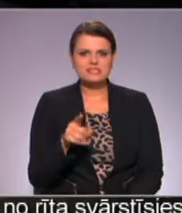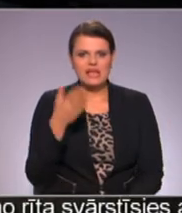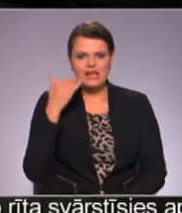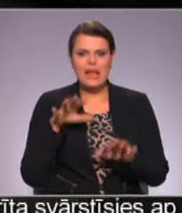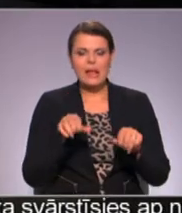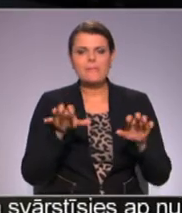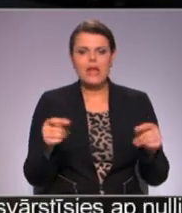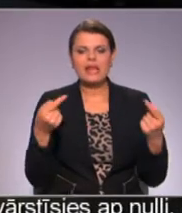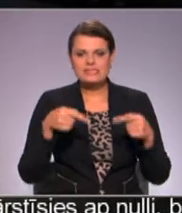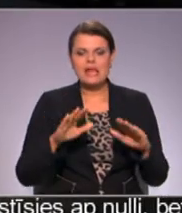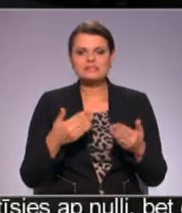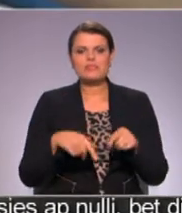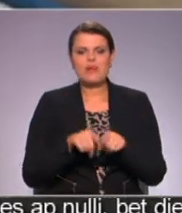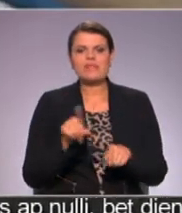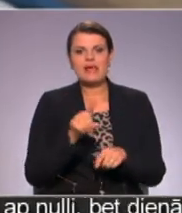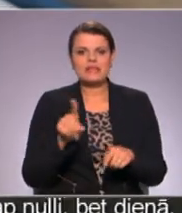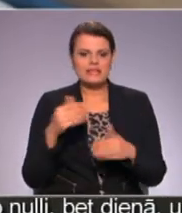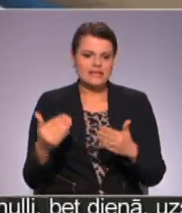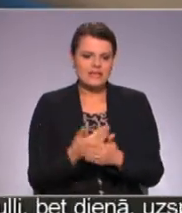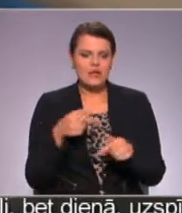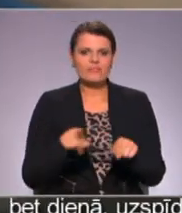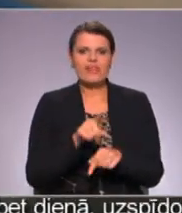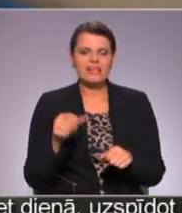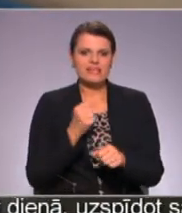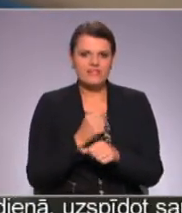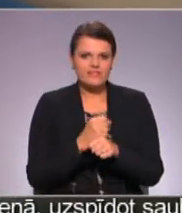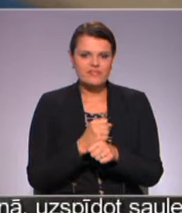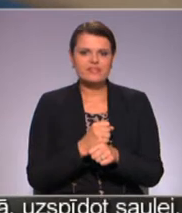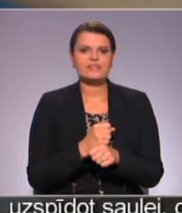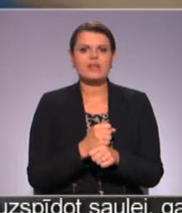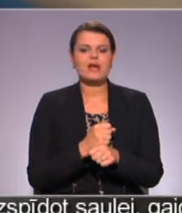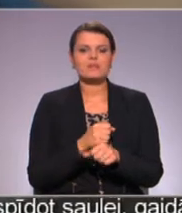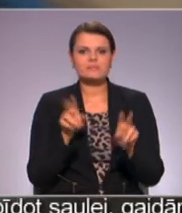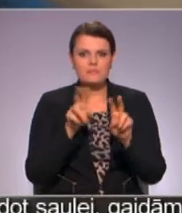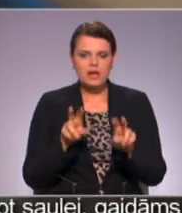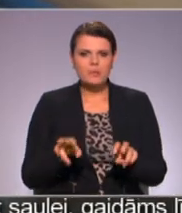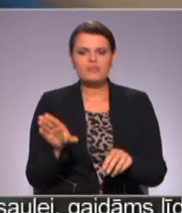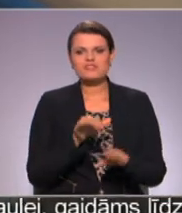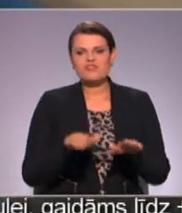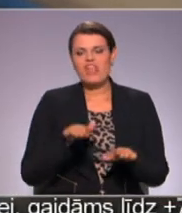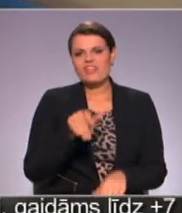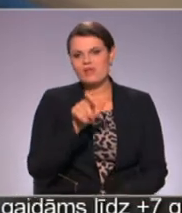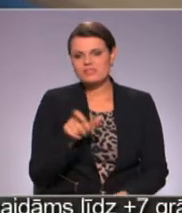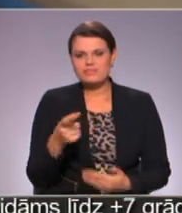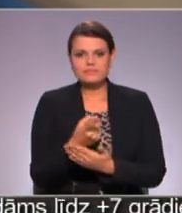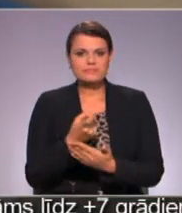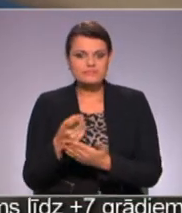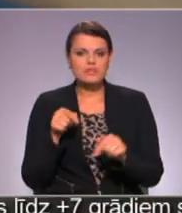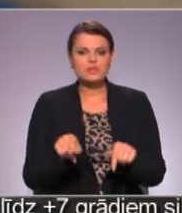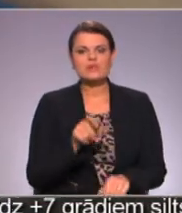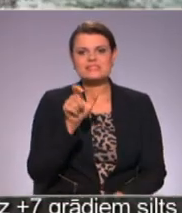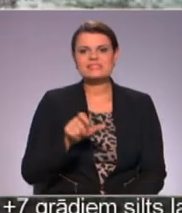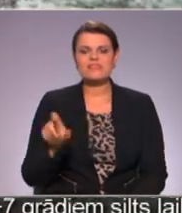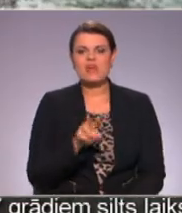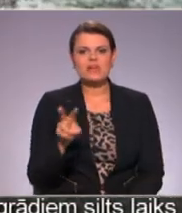laiks, bet ir arī jaunāki. Te ir darbs apklaušināt vēl vietējos cilvēkus un tos cilvēkus, kas ir